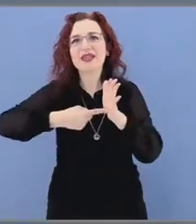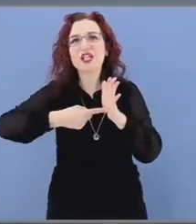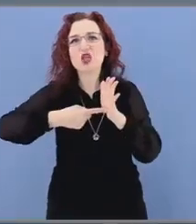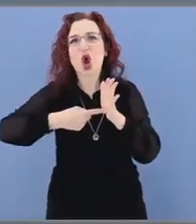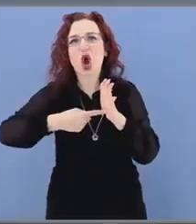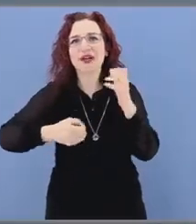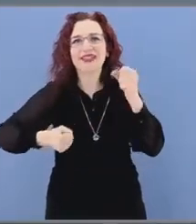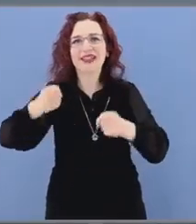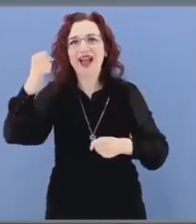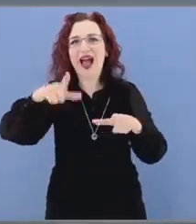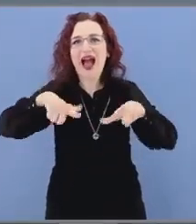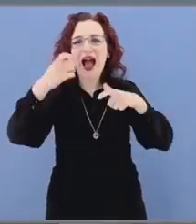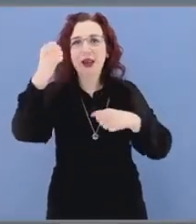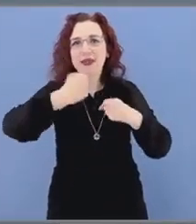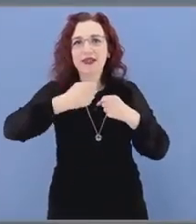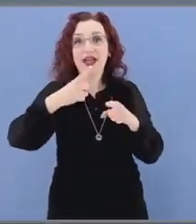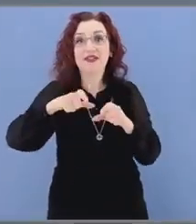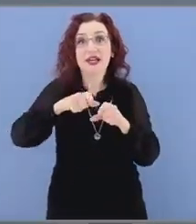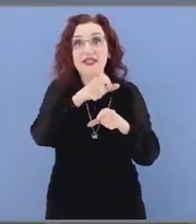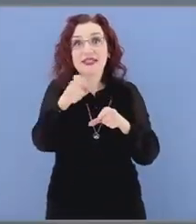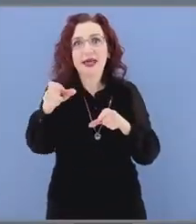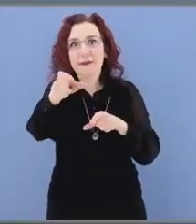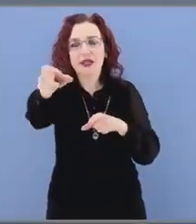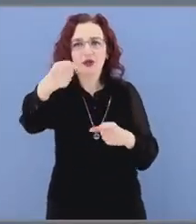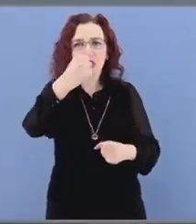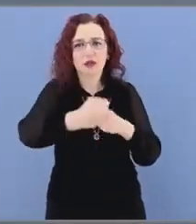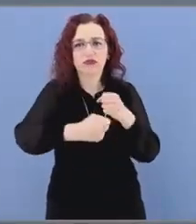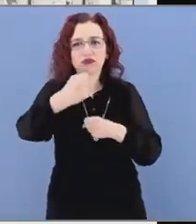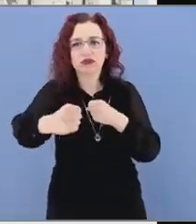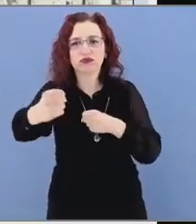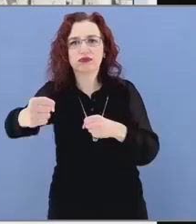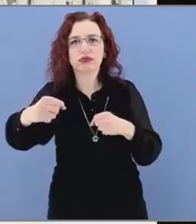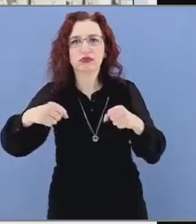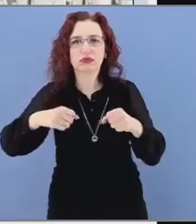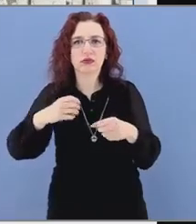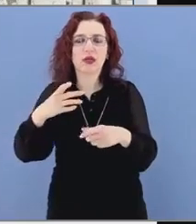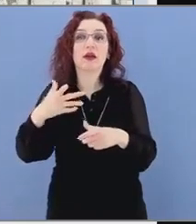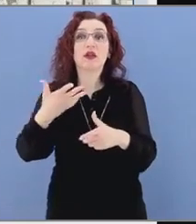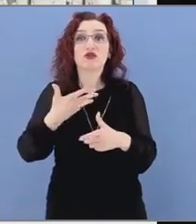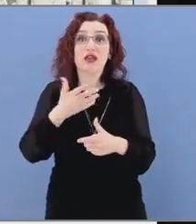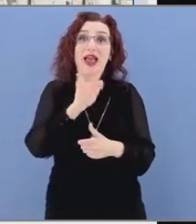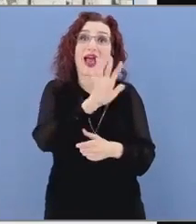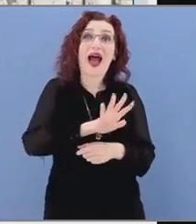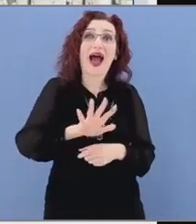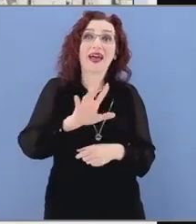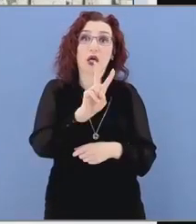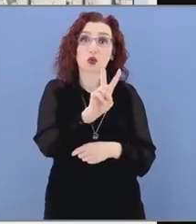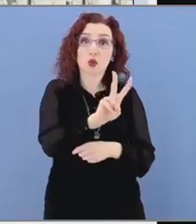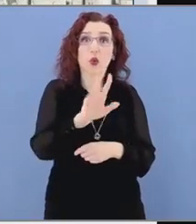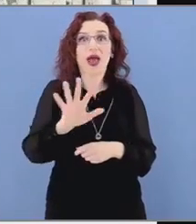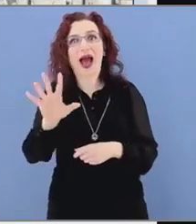l'intervento area 2 subito a sinistra dell'area 1, e questo qui è il playground, e grazie.